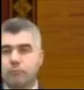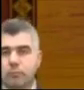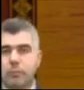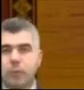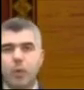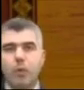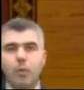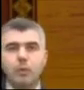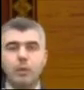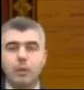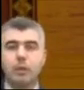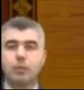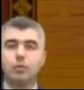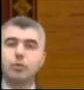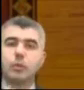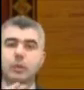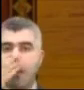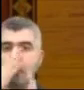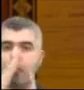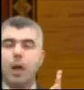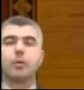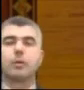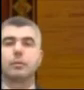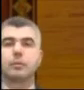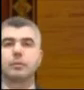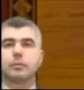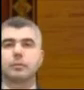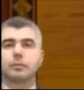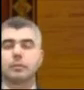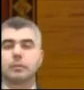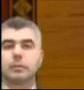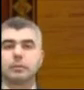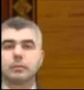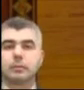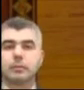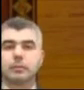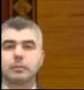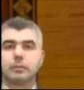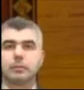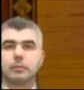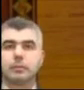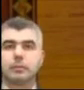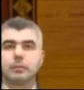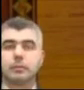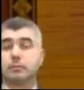إليزاغ، ولا سيما في منطقة الصناعة ألعاب الفيديو التي تريد المغرب أن